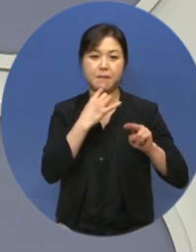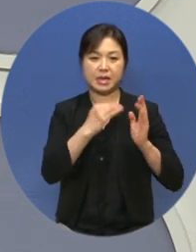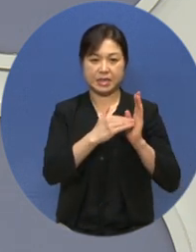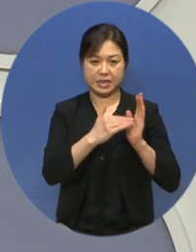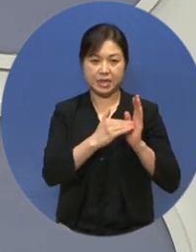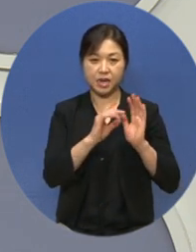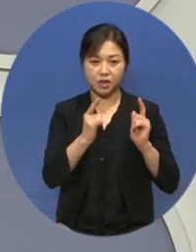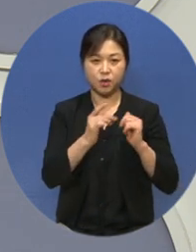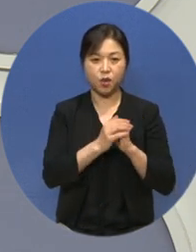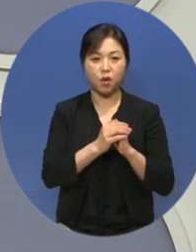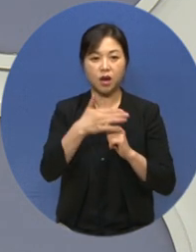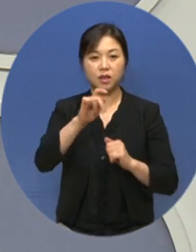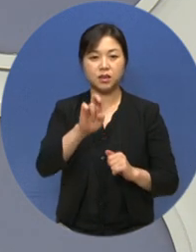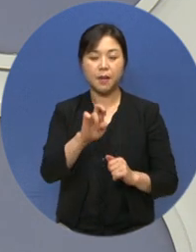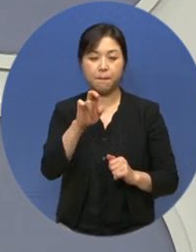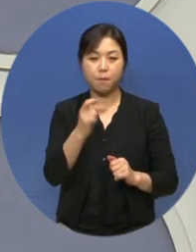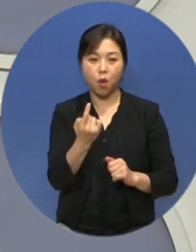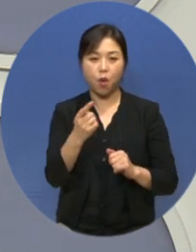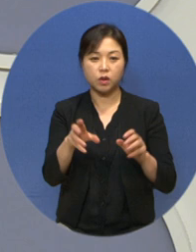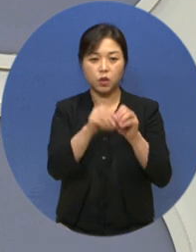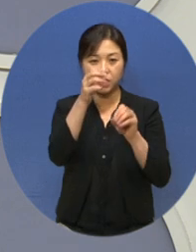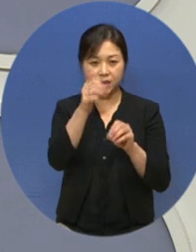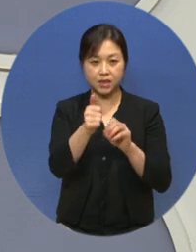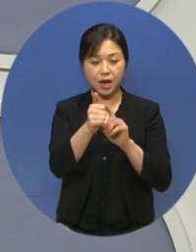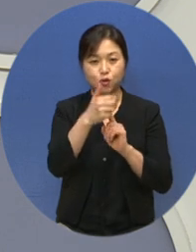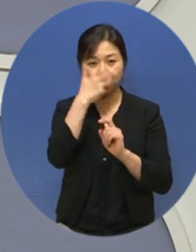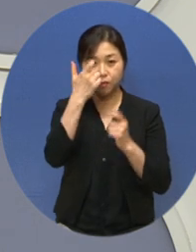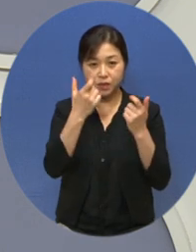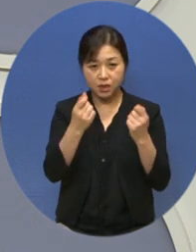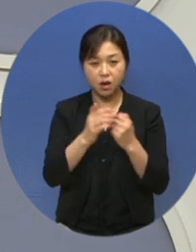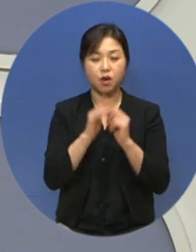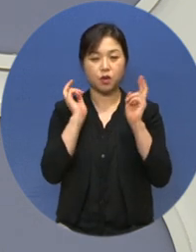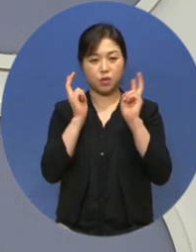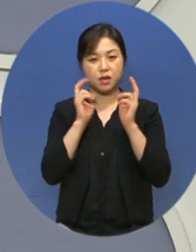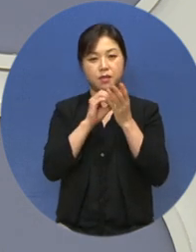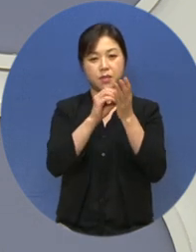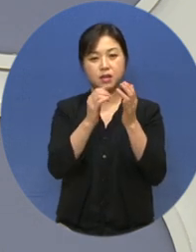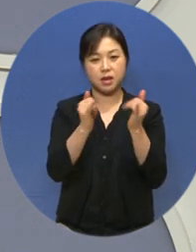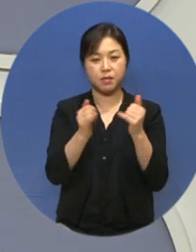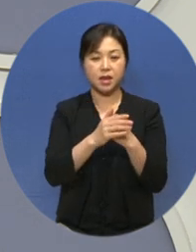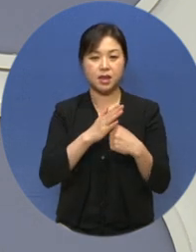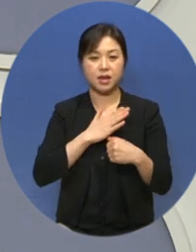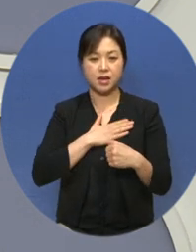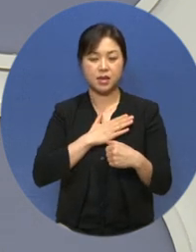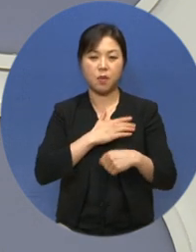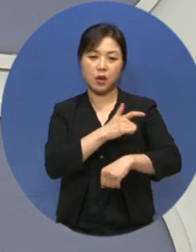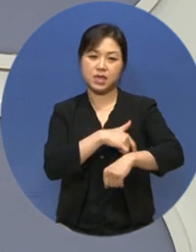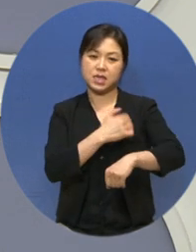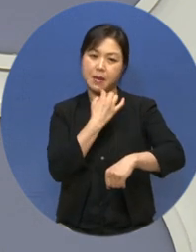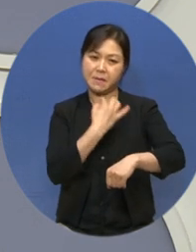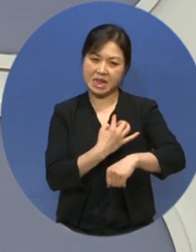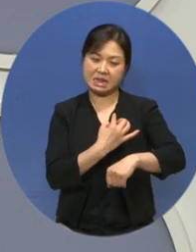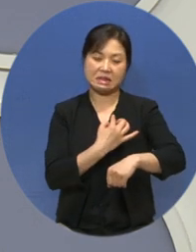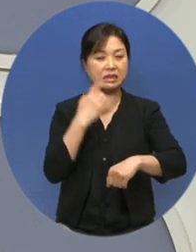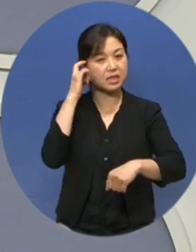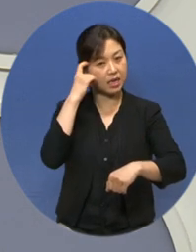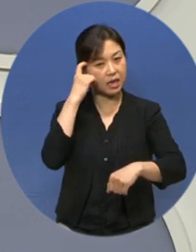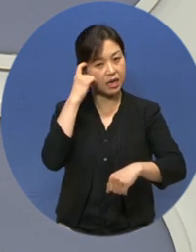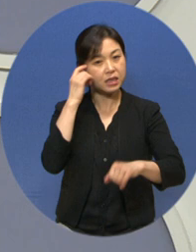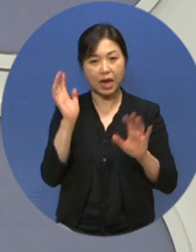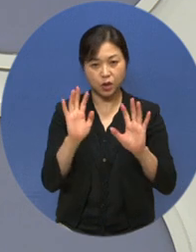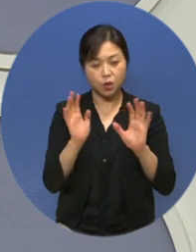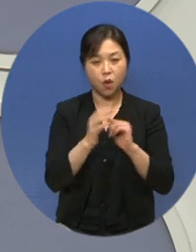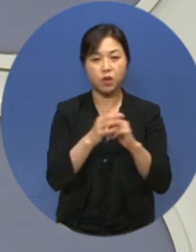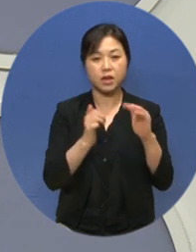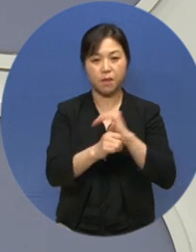않겠습니까 그렇죠 또 회사에 입사한 사람이 안하는 최대 이사를 해야 되겠다 이런 사람은 없을거고 대처를 대표